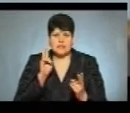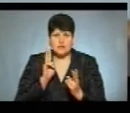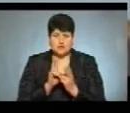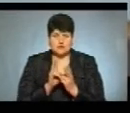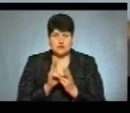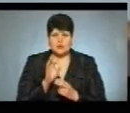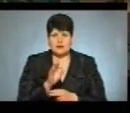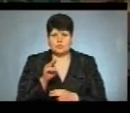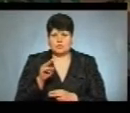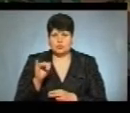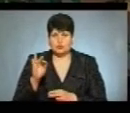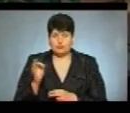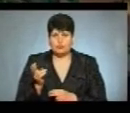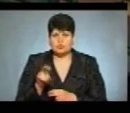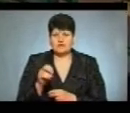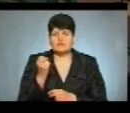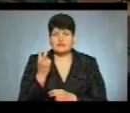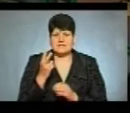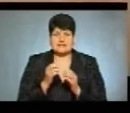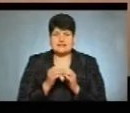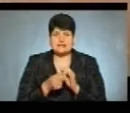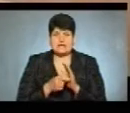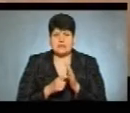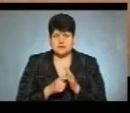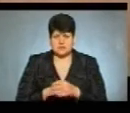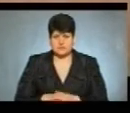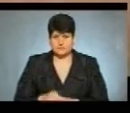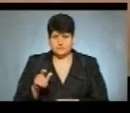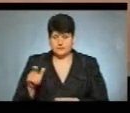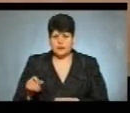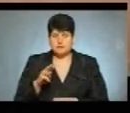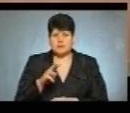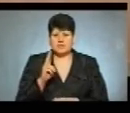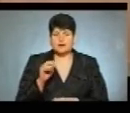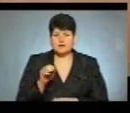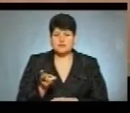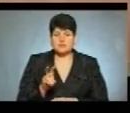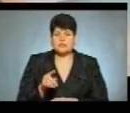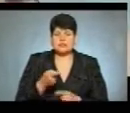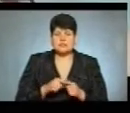Оленою Тітовою прийшли 12 десятикласників. Марія Кіт відвідала такий урок